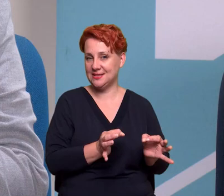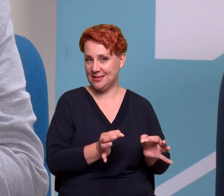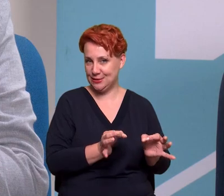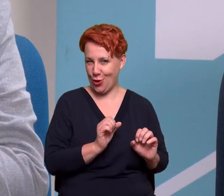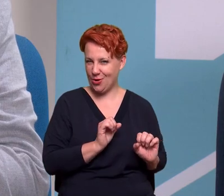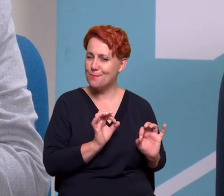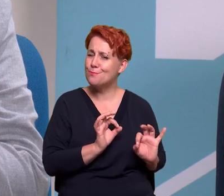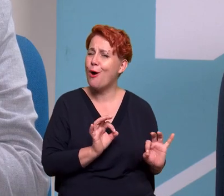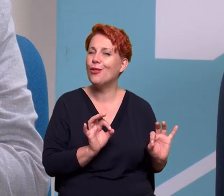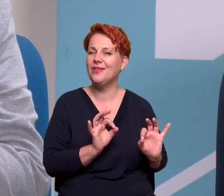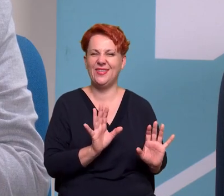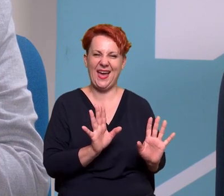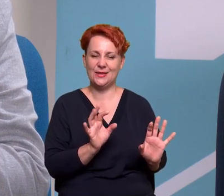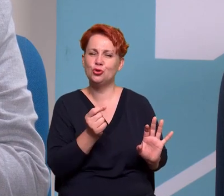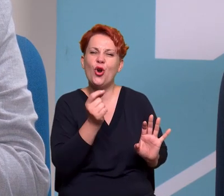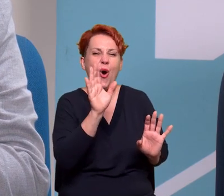proszę państwa.